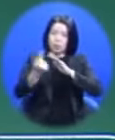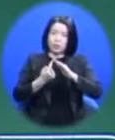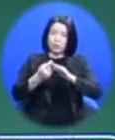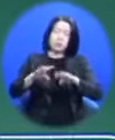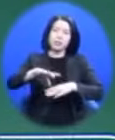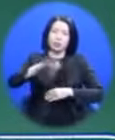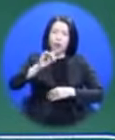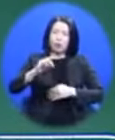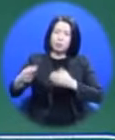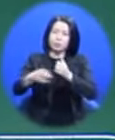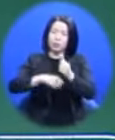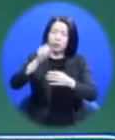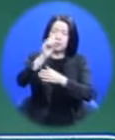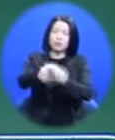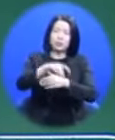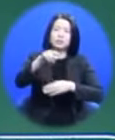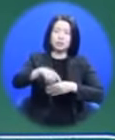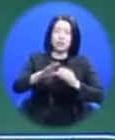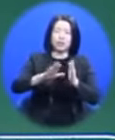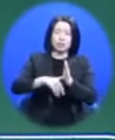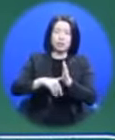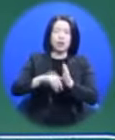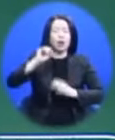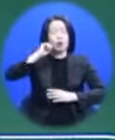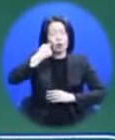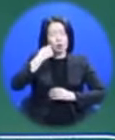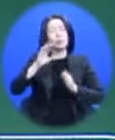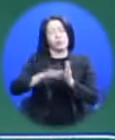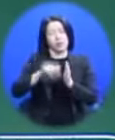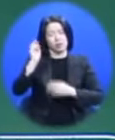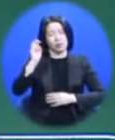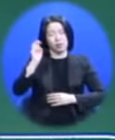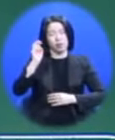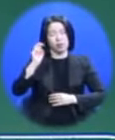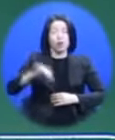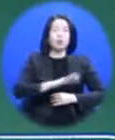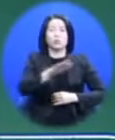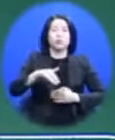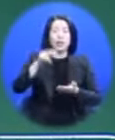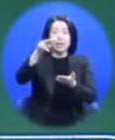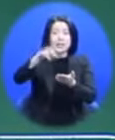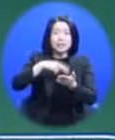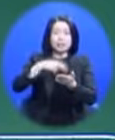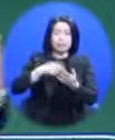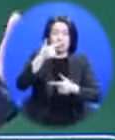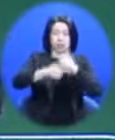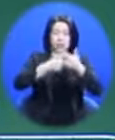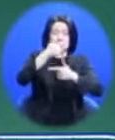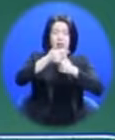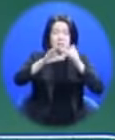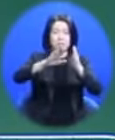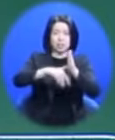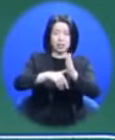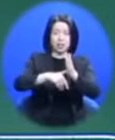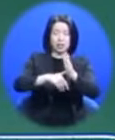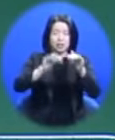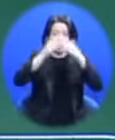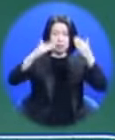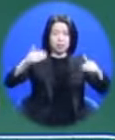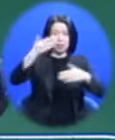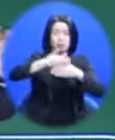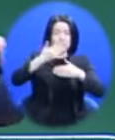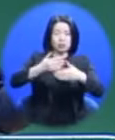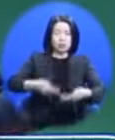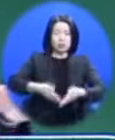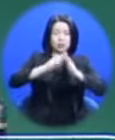거둔 그때는 아직도 어려운 때였을 것입니다. 또 우리가 읽었던 이 느헤미야 시대 성벽은 재건했지만 그